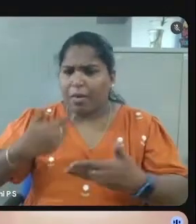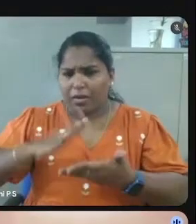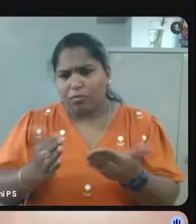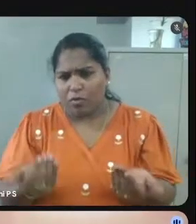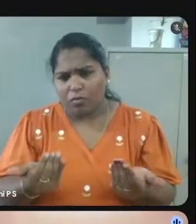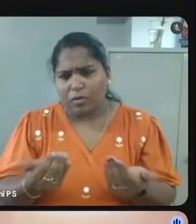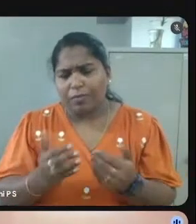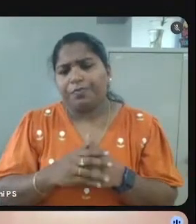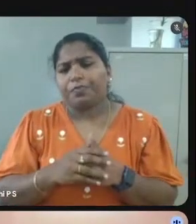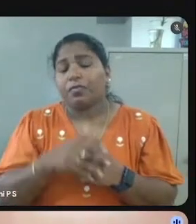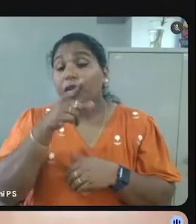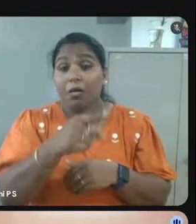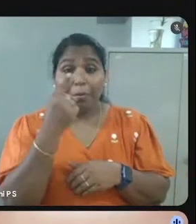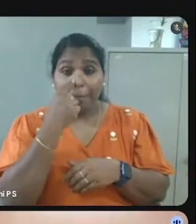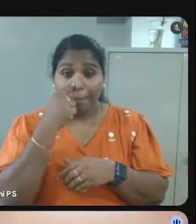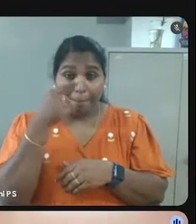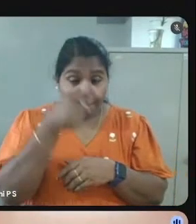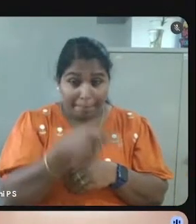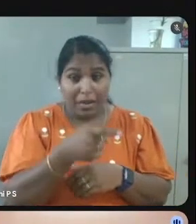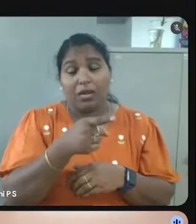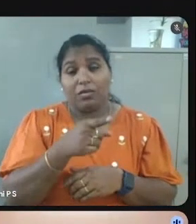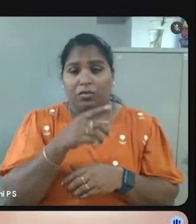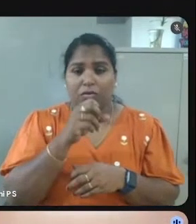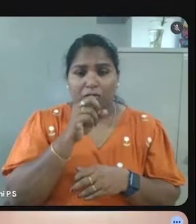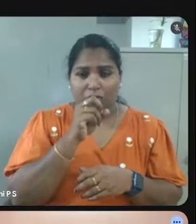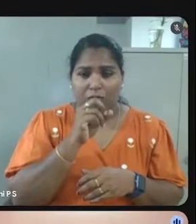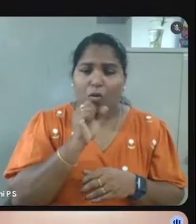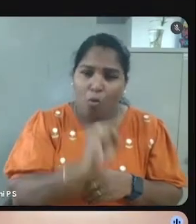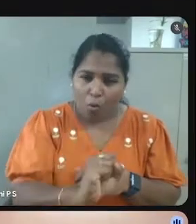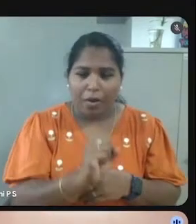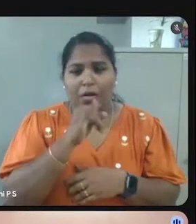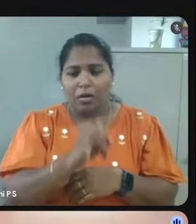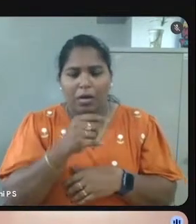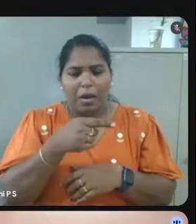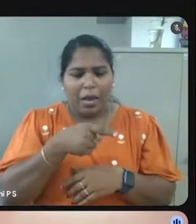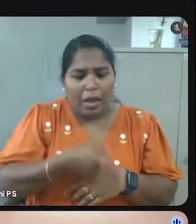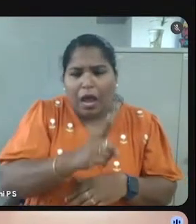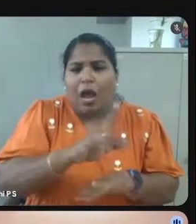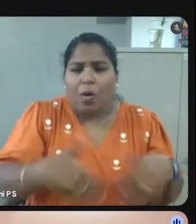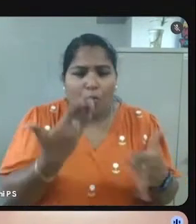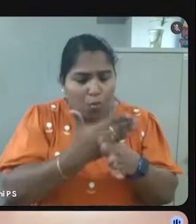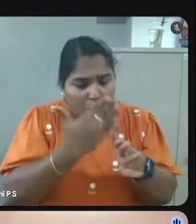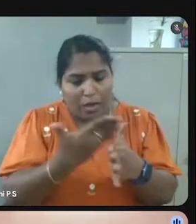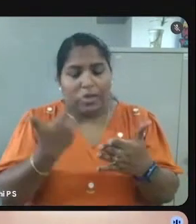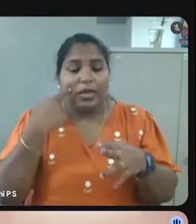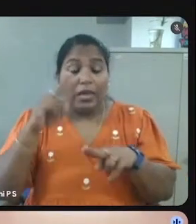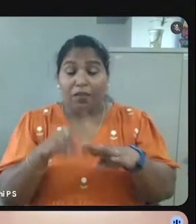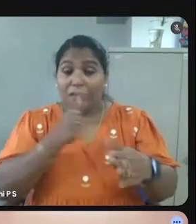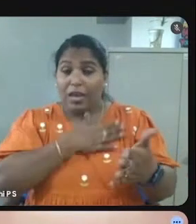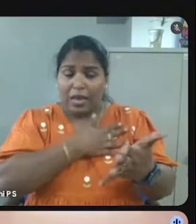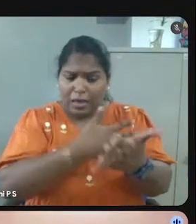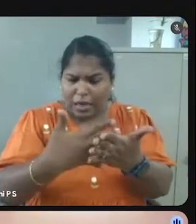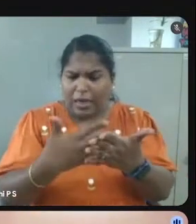ഇഫ് ഇറ്റ് ഇസ് ഹൗ ദ സെക്ഷൽ പാർട്ട് ഇസ് ആക്ടിങ്, പിന്നെ പെനിസ് എങ്ങനെ വർക്ക് ചെയ്യുന്നു, അതെങ്കിലും ഇഷ്യൂ ഉണ്ടോ, ന്യൂറോ മസ്കുലർ ഇഷ്യൂ ഉണ്ടെങ്കിൽ നമുക്ക് ഒരു ന്യൂറോളജിസ്റ്റ്